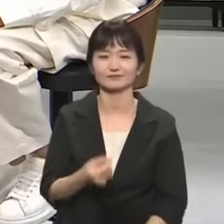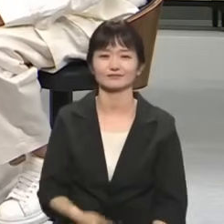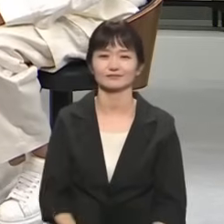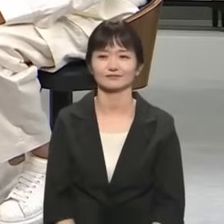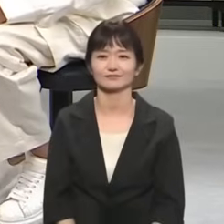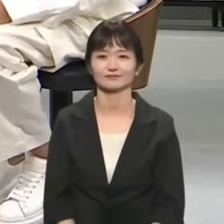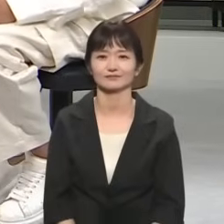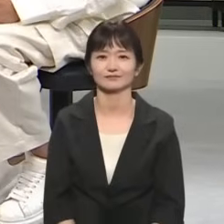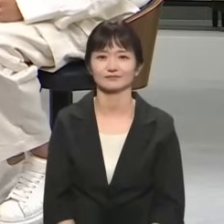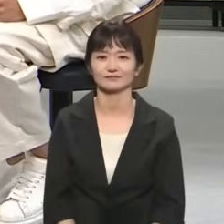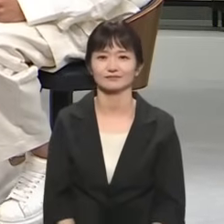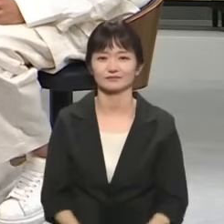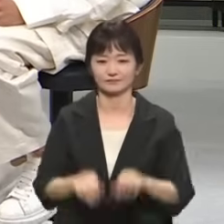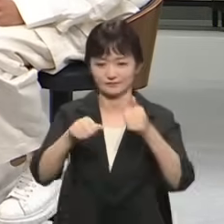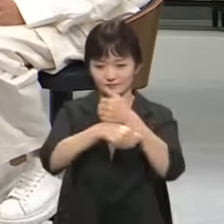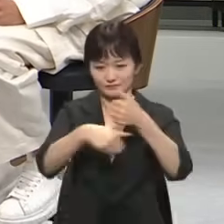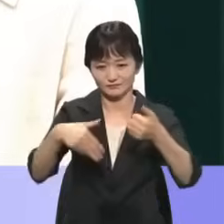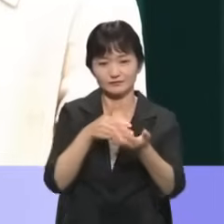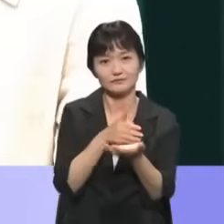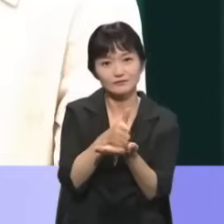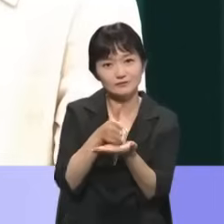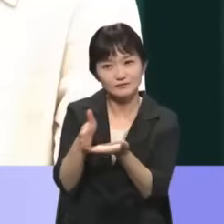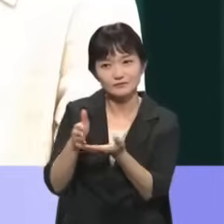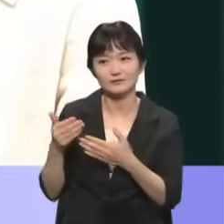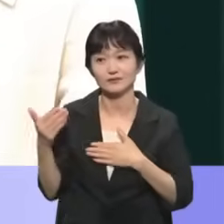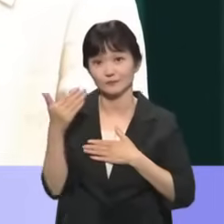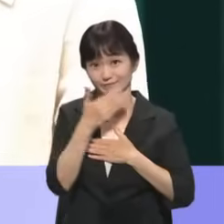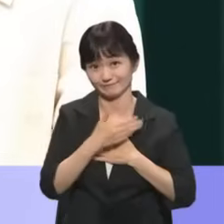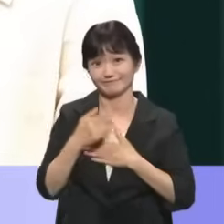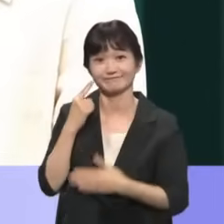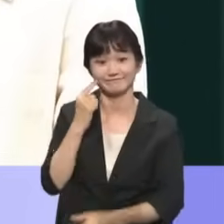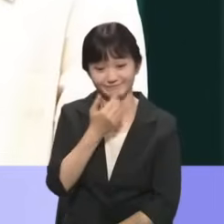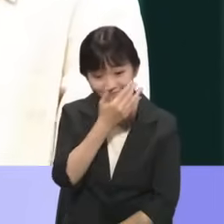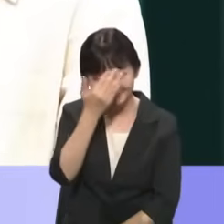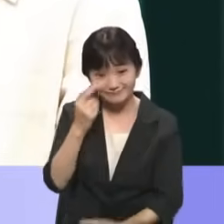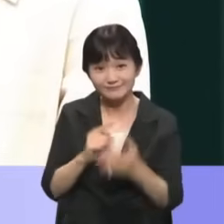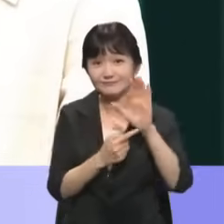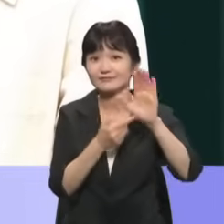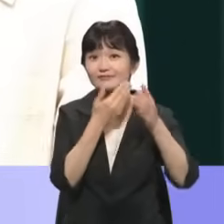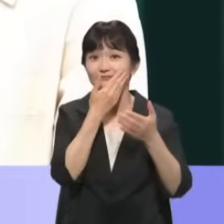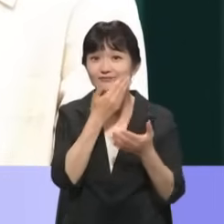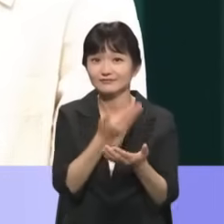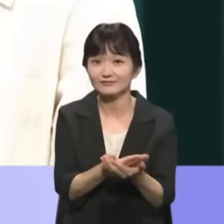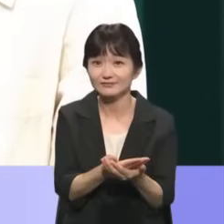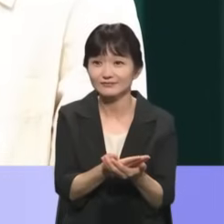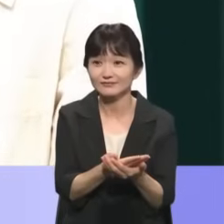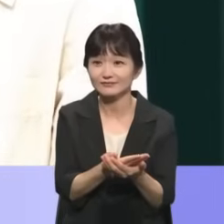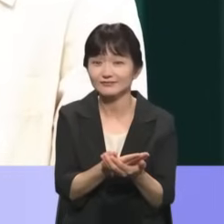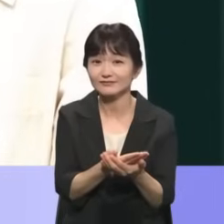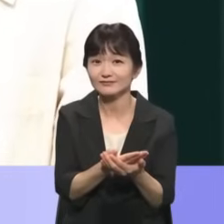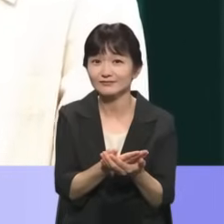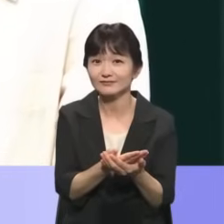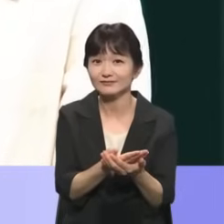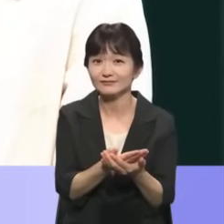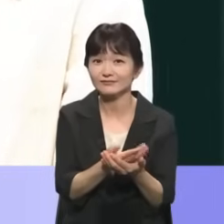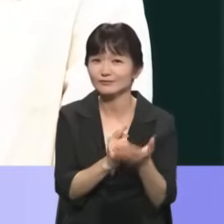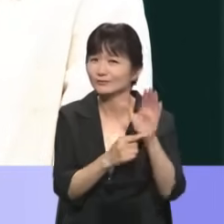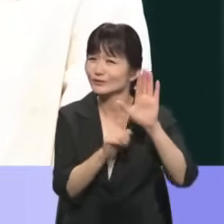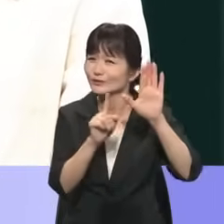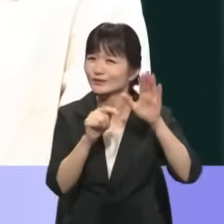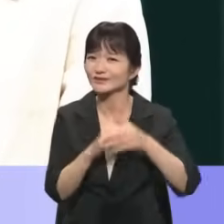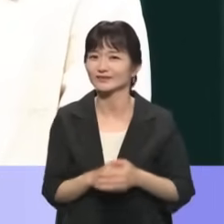자, 뭐, 이 종목의 특성상, 또 신체의 어떤 아름다움을 표현하는 것도 중요하잖아요. 그래서 좀 표현이 모르겠습니다.